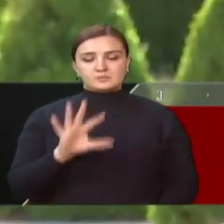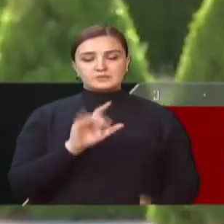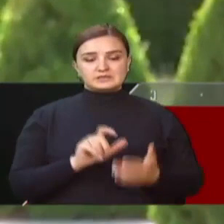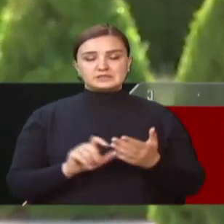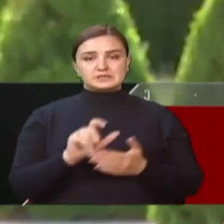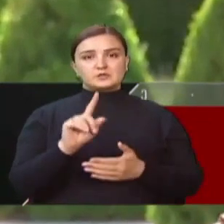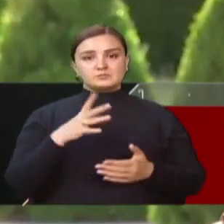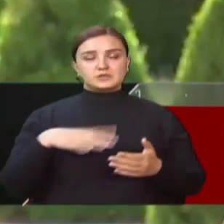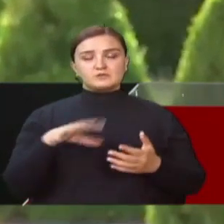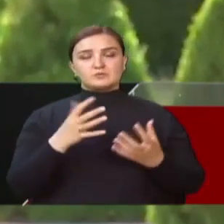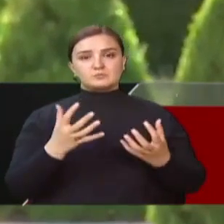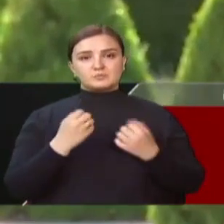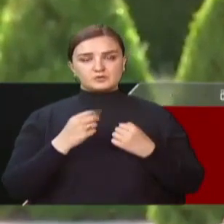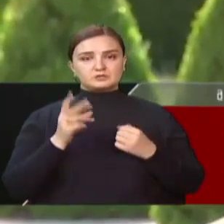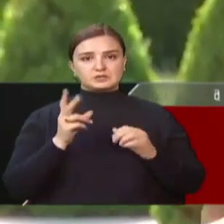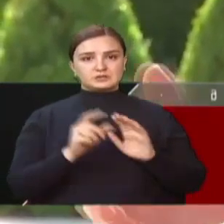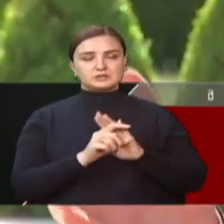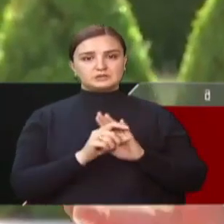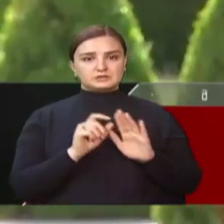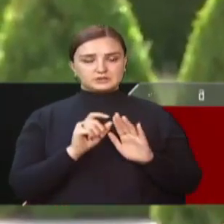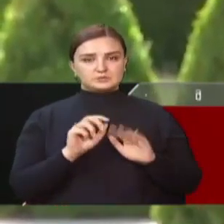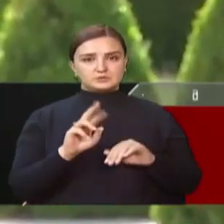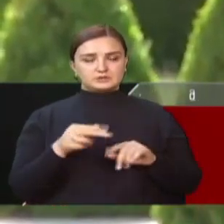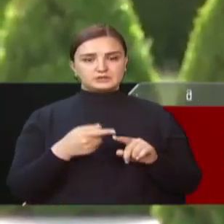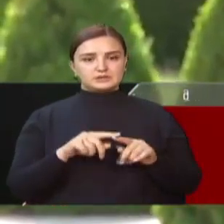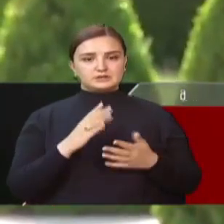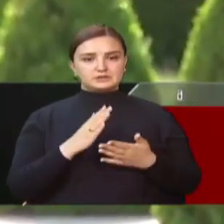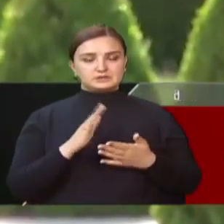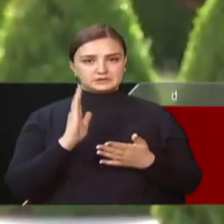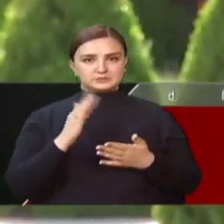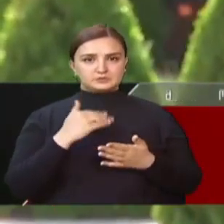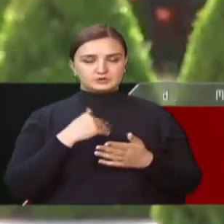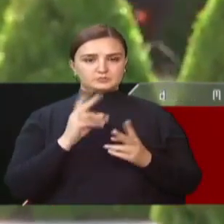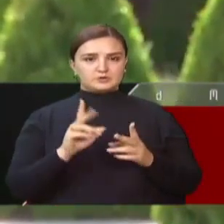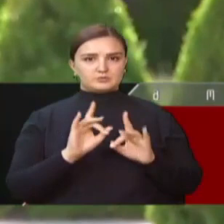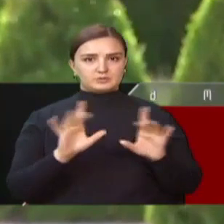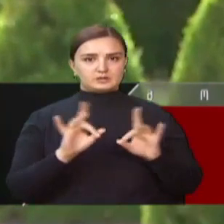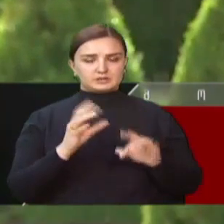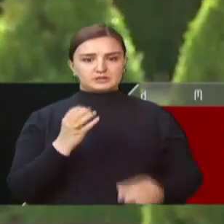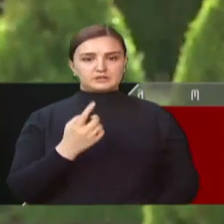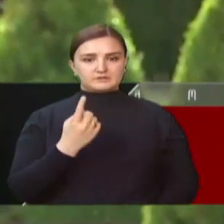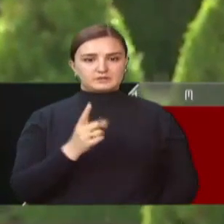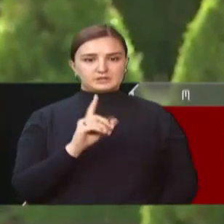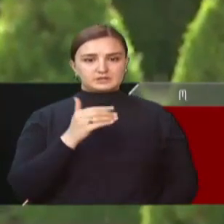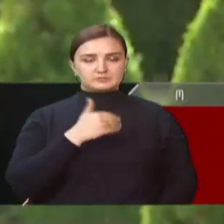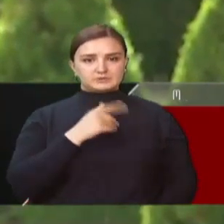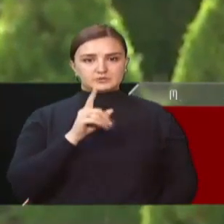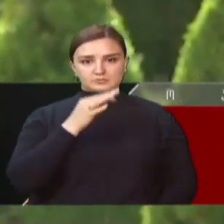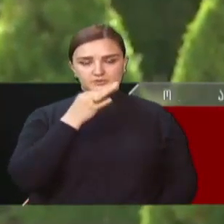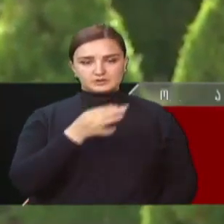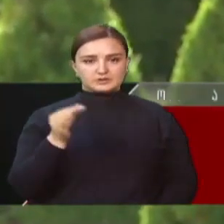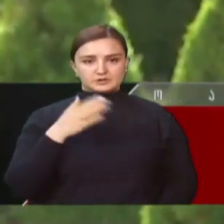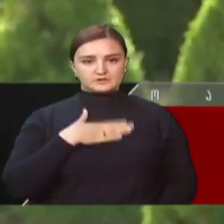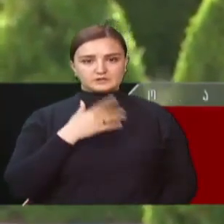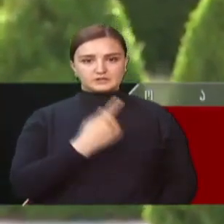ქვეყანამ, რომ მიიღო სტატუსი და აი ეს არის ეს ქნებოდა ჩემი კომენტარი. Კიდევ ერთი რაც მინდა რომ გითხრათ,